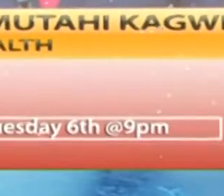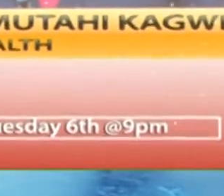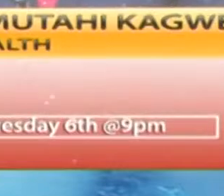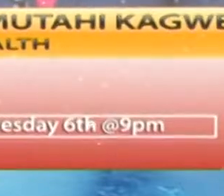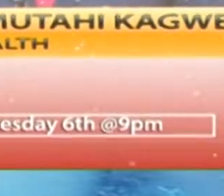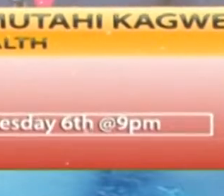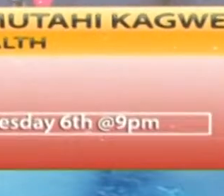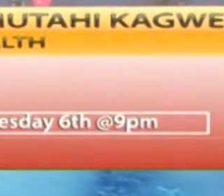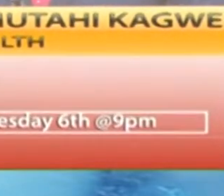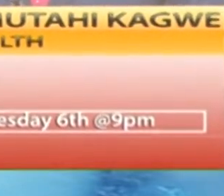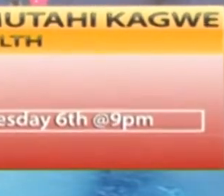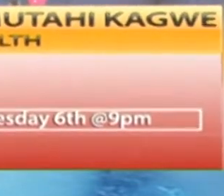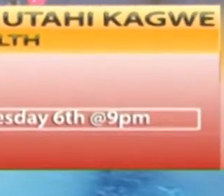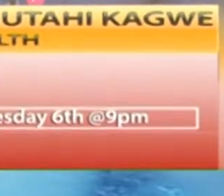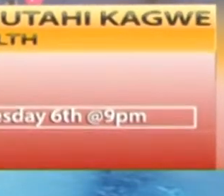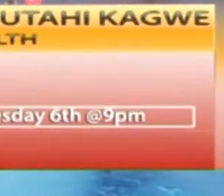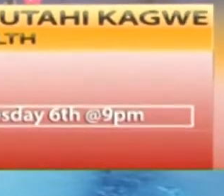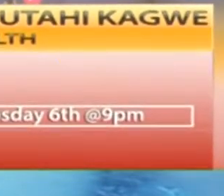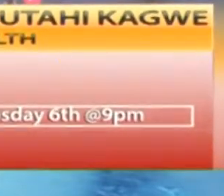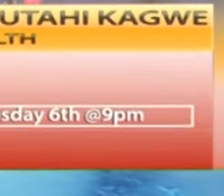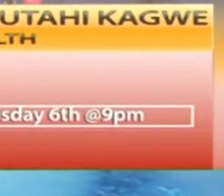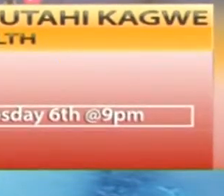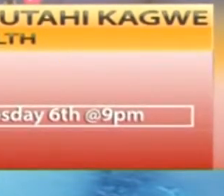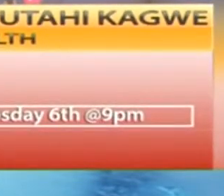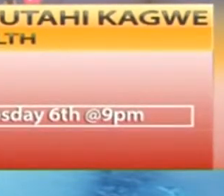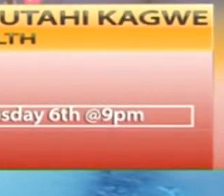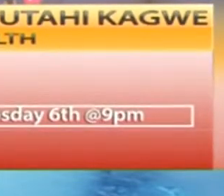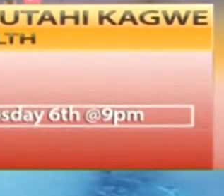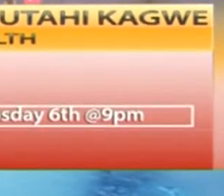Cabinet Secretary Mutahi Kagwe.